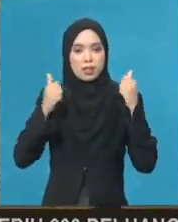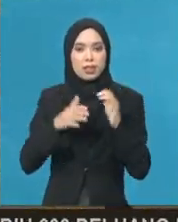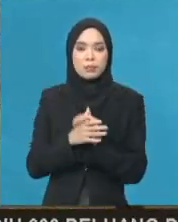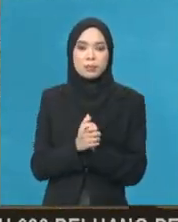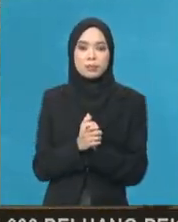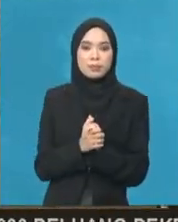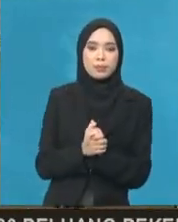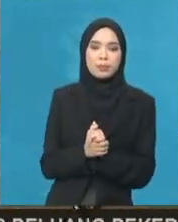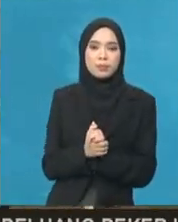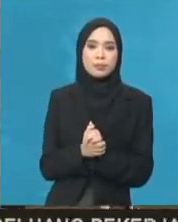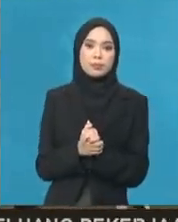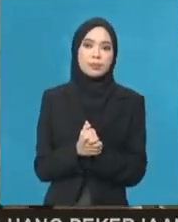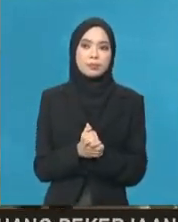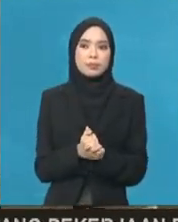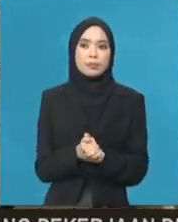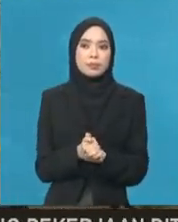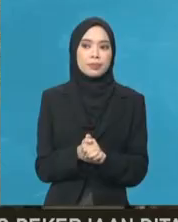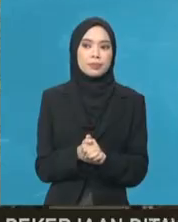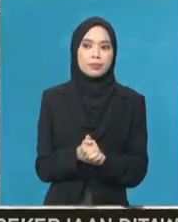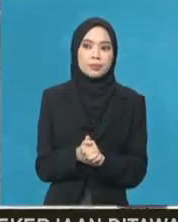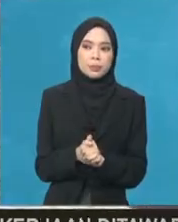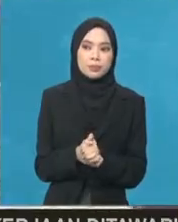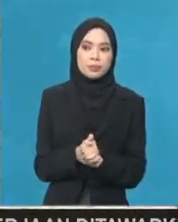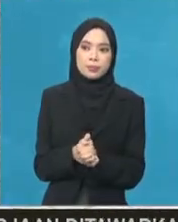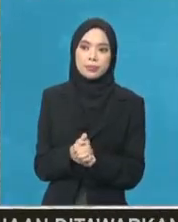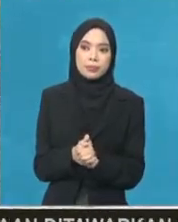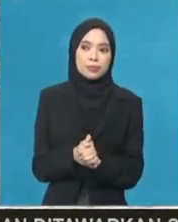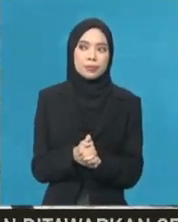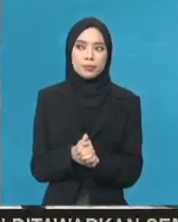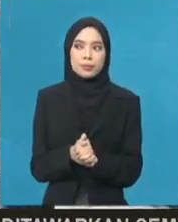Nur mazzini Melaporkan untuk berita arti